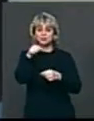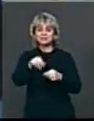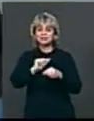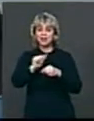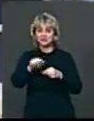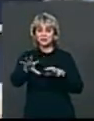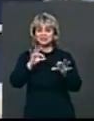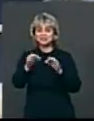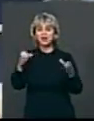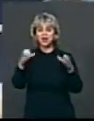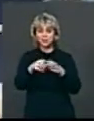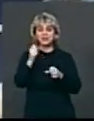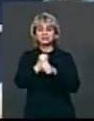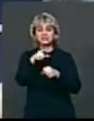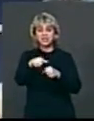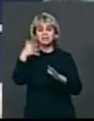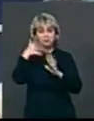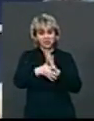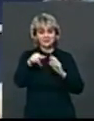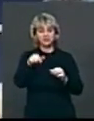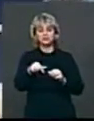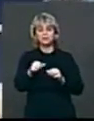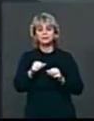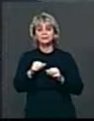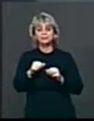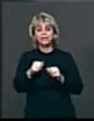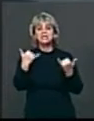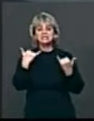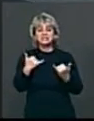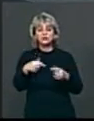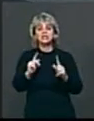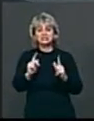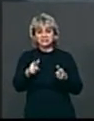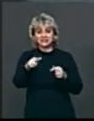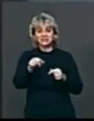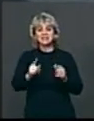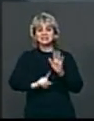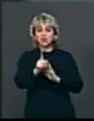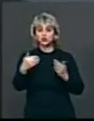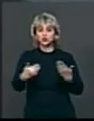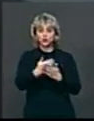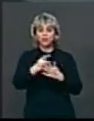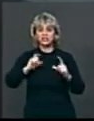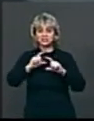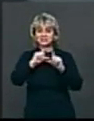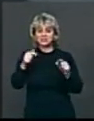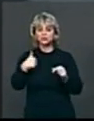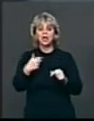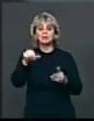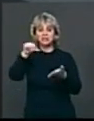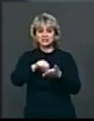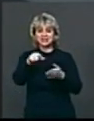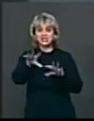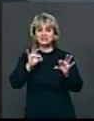контроль избирательной кампании и сделать ее еще прозрачнее. Сегодня действительно зарождается новый институт, и мне, как